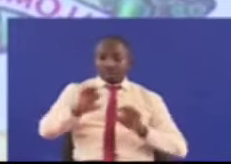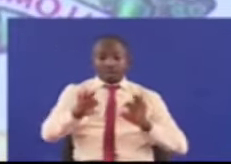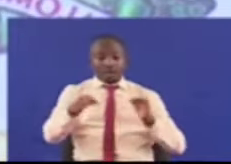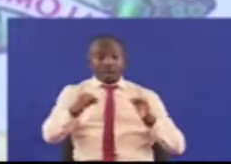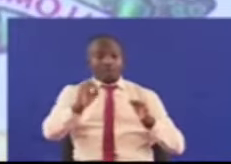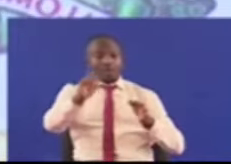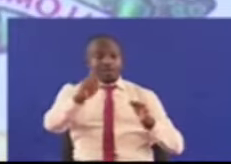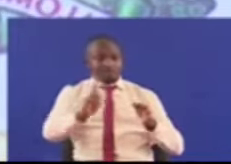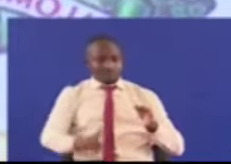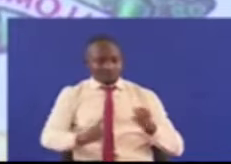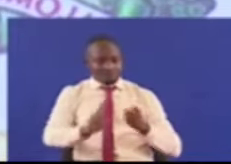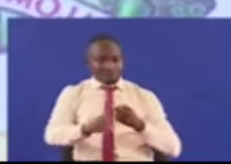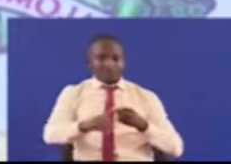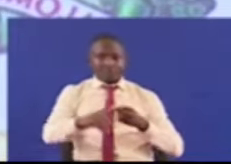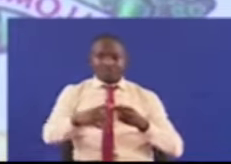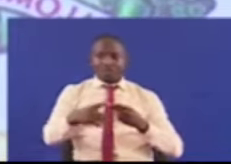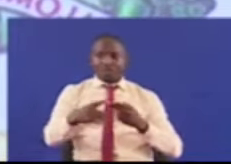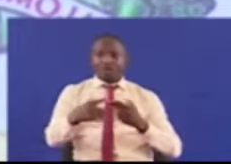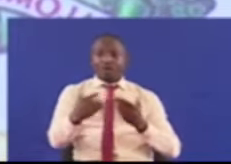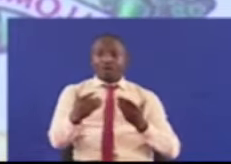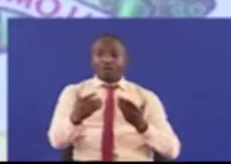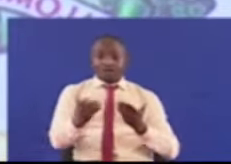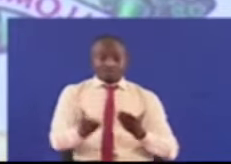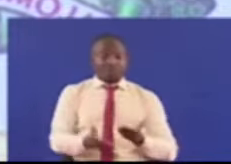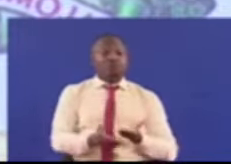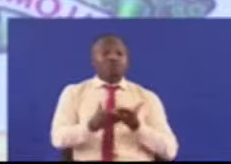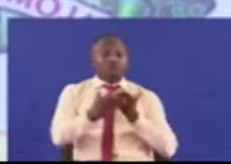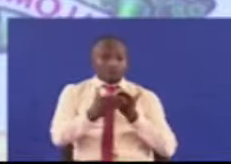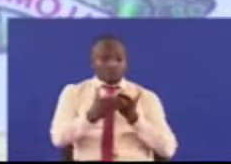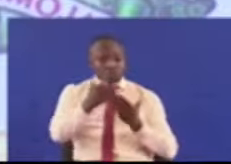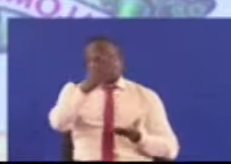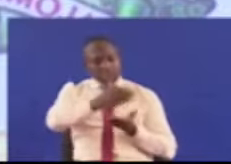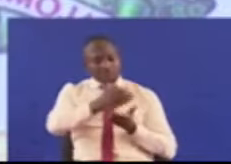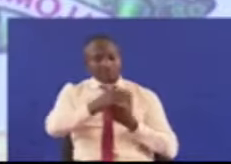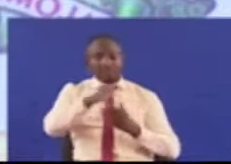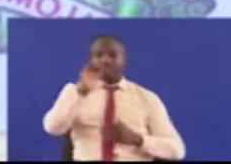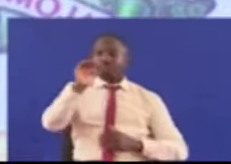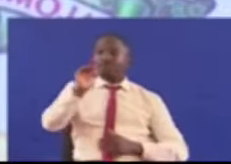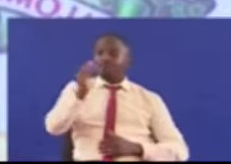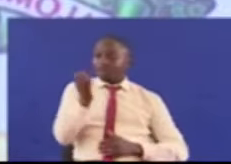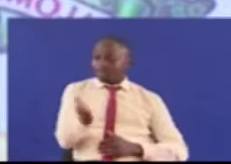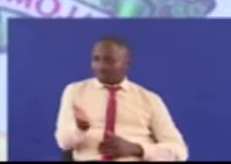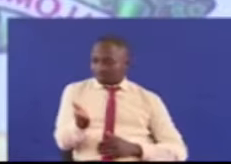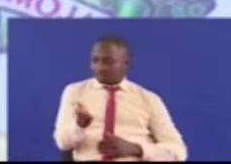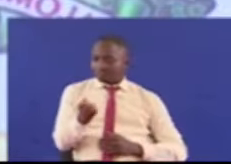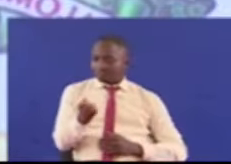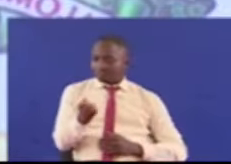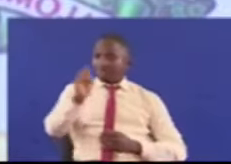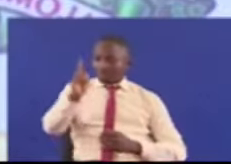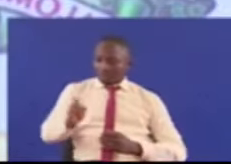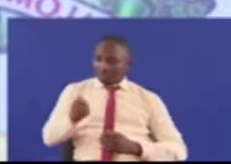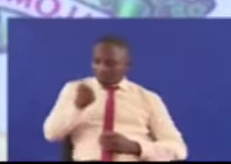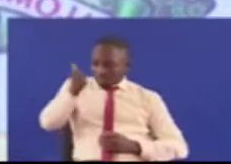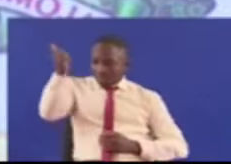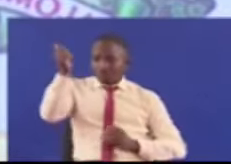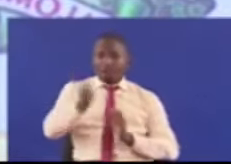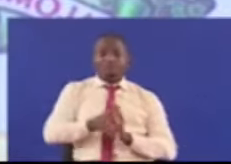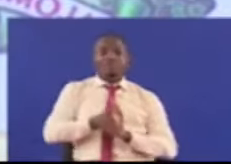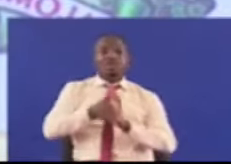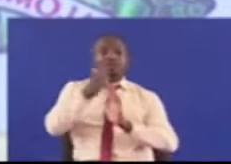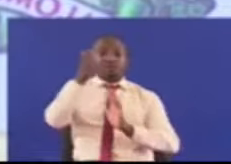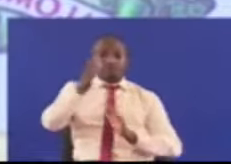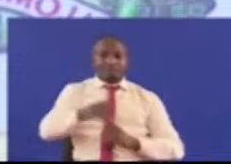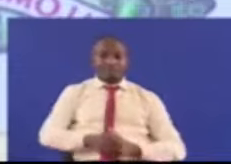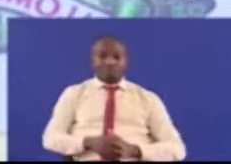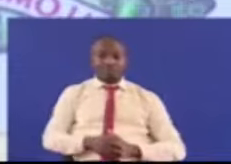namna ambavyo amehitimisha safari hii ambayo alianza. Na